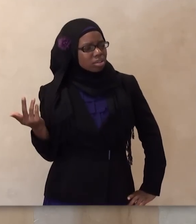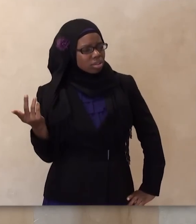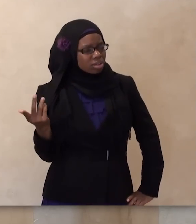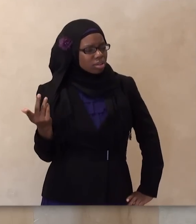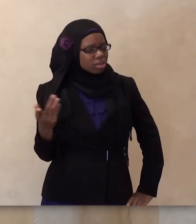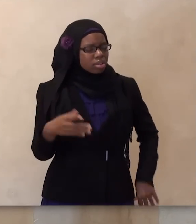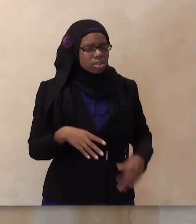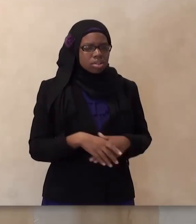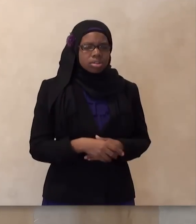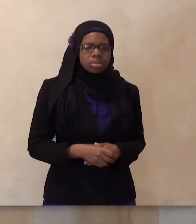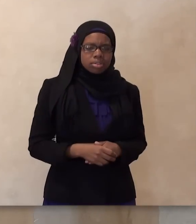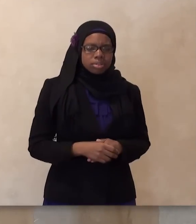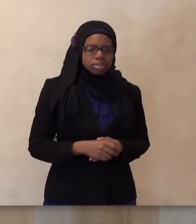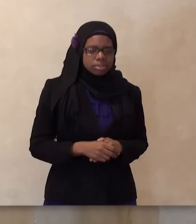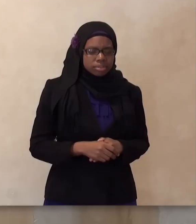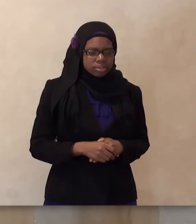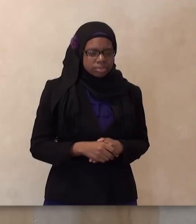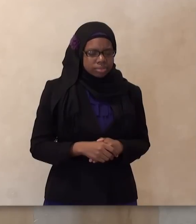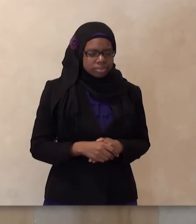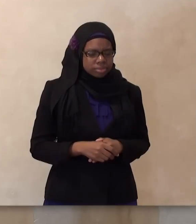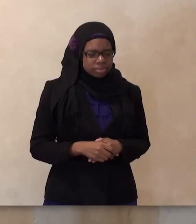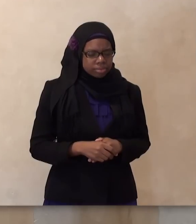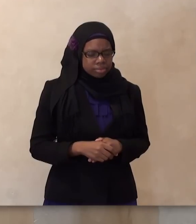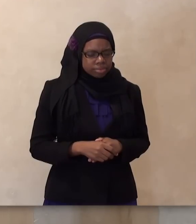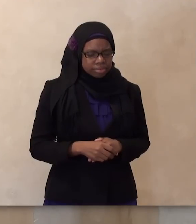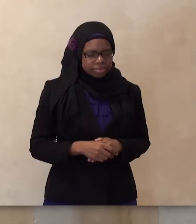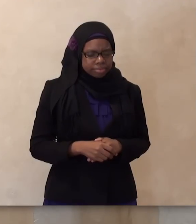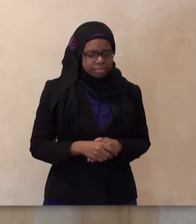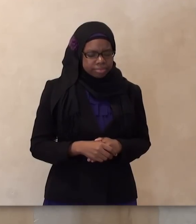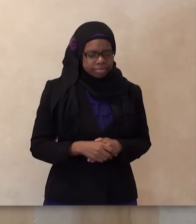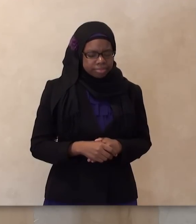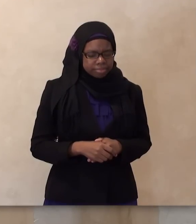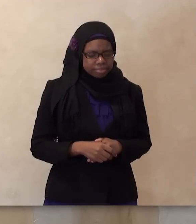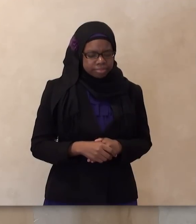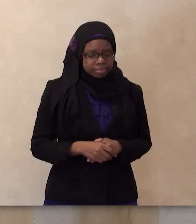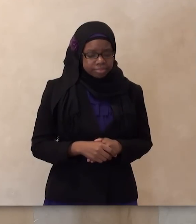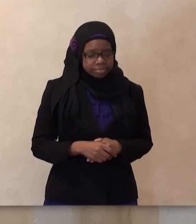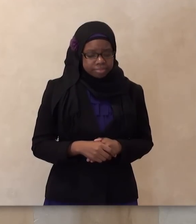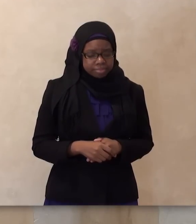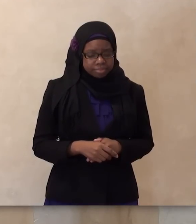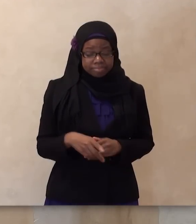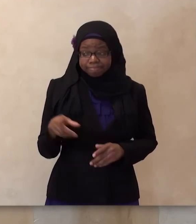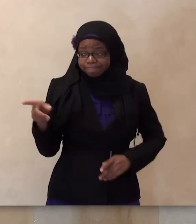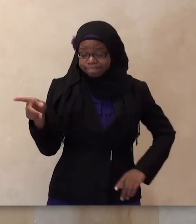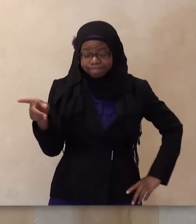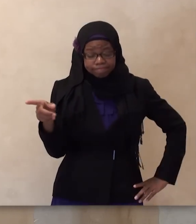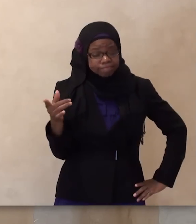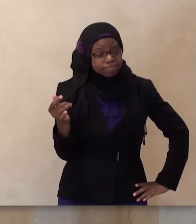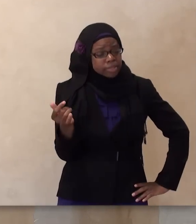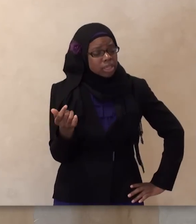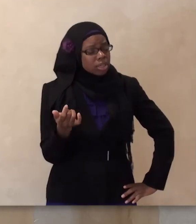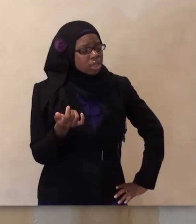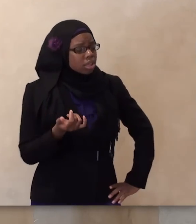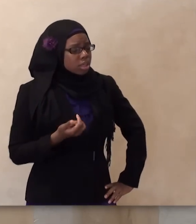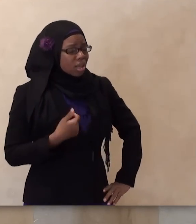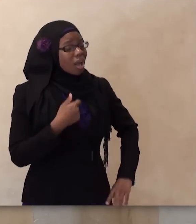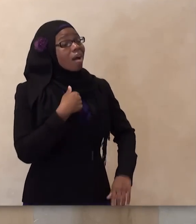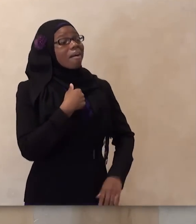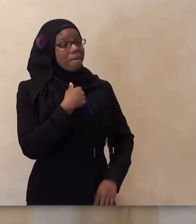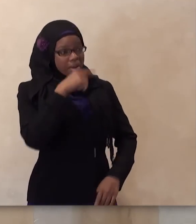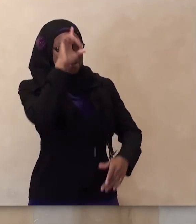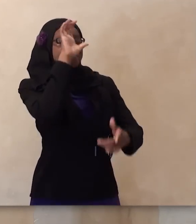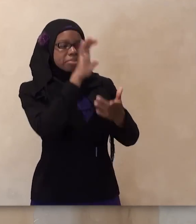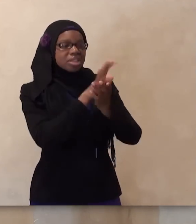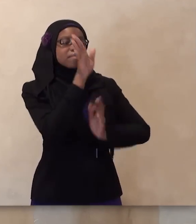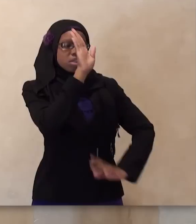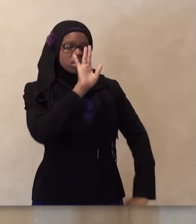اللَّهُ رَبِّي وَلَا أُشْرِكُ بِرَبِّي أَحَدًا. He said, the believer man said that, but I believe in Allah subhanahu wa